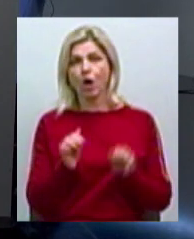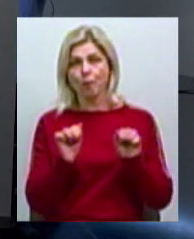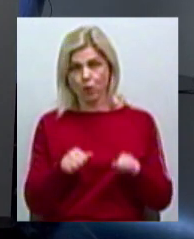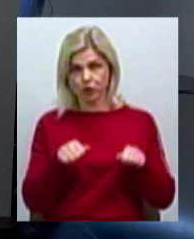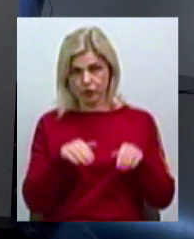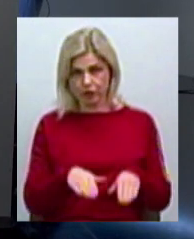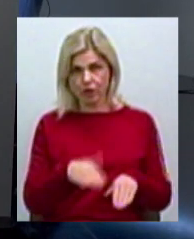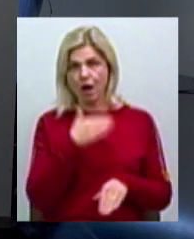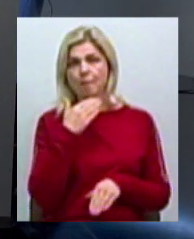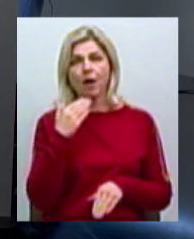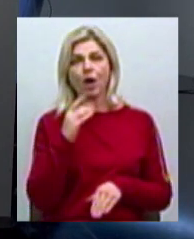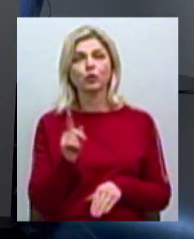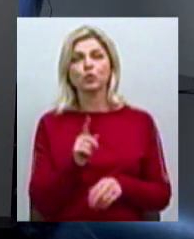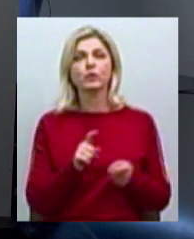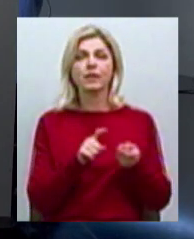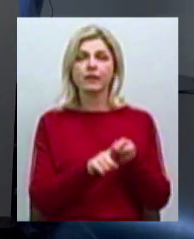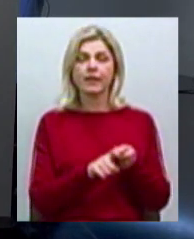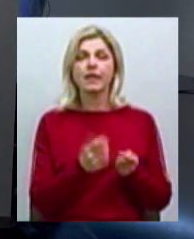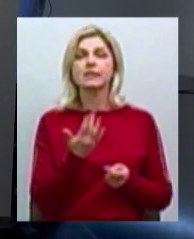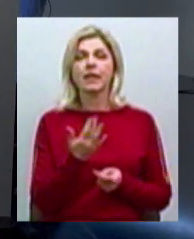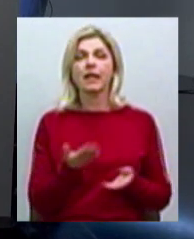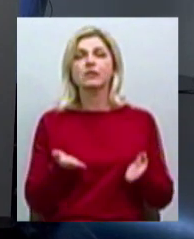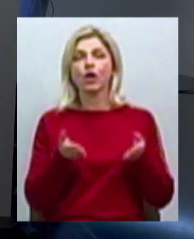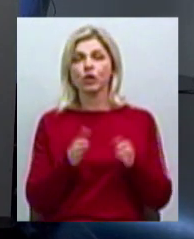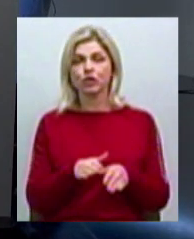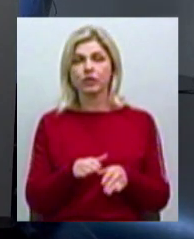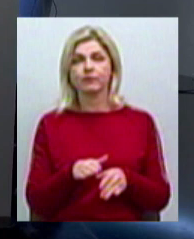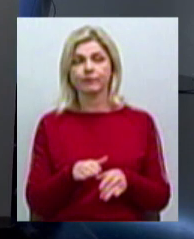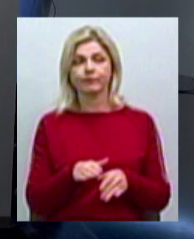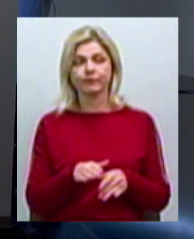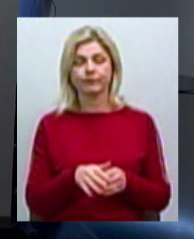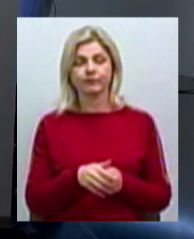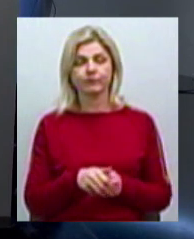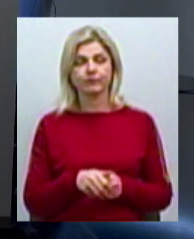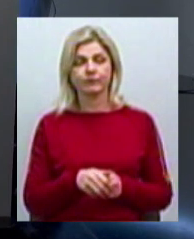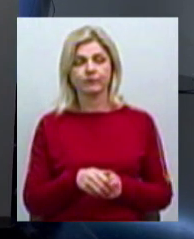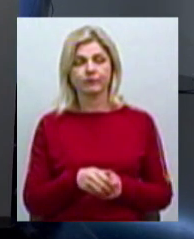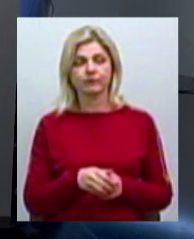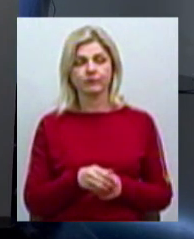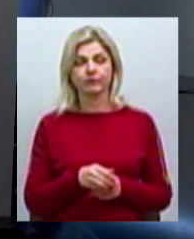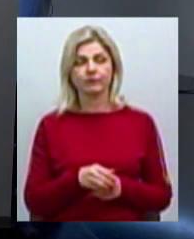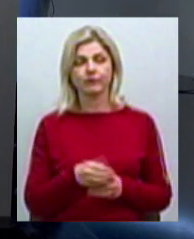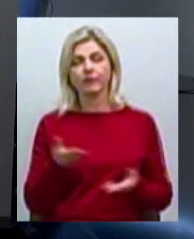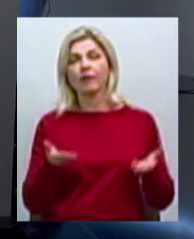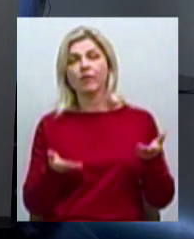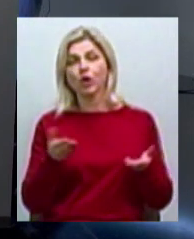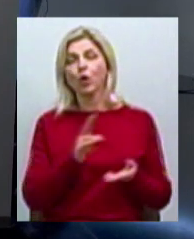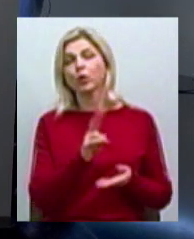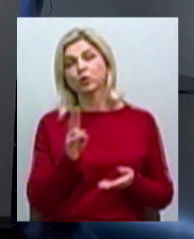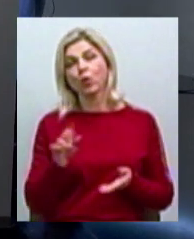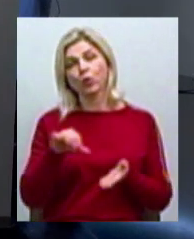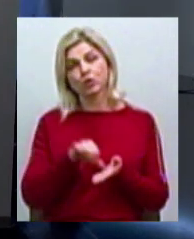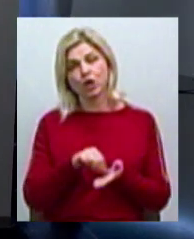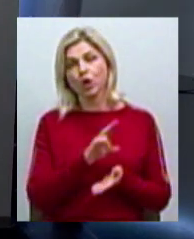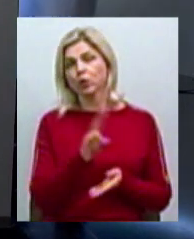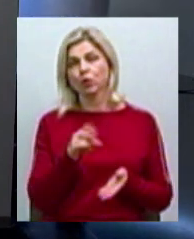Багато що залежить від того, скільки залишається ось в співвідношенні, хто бере участь і хто не